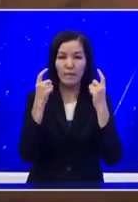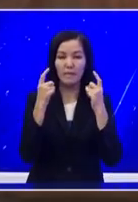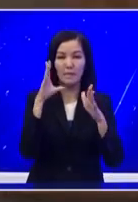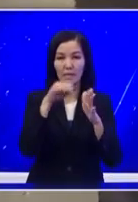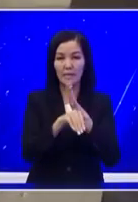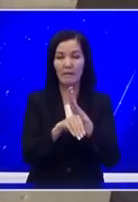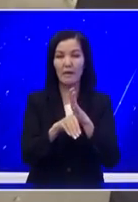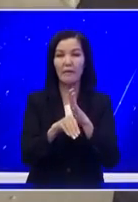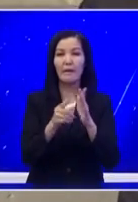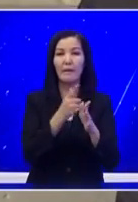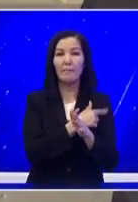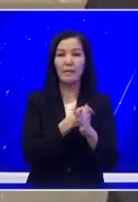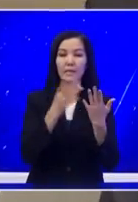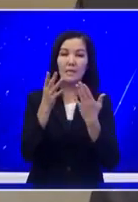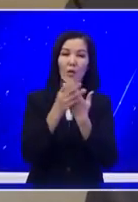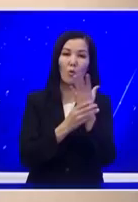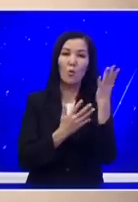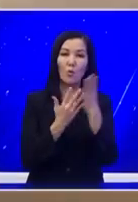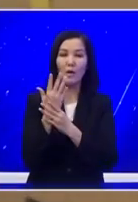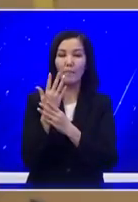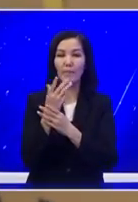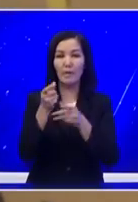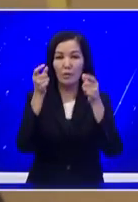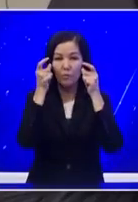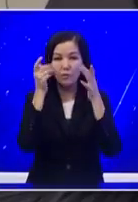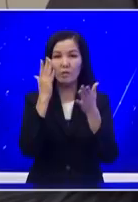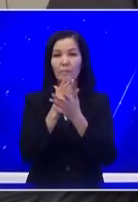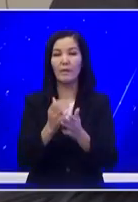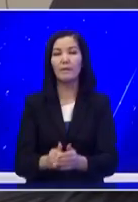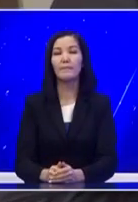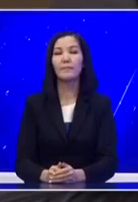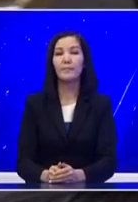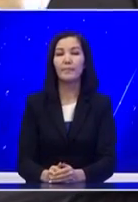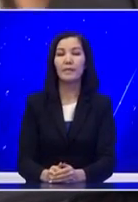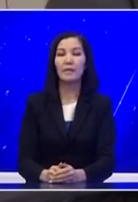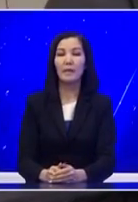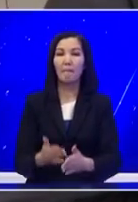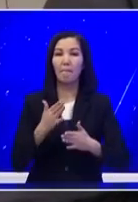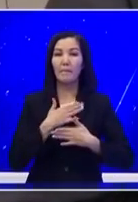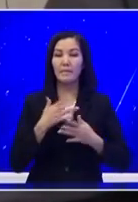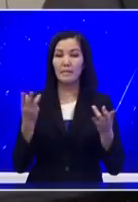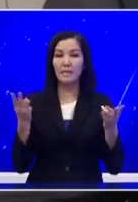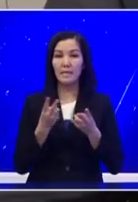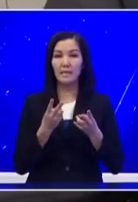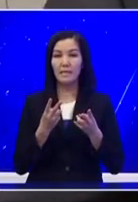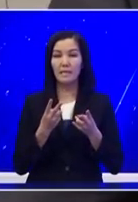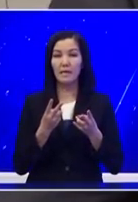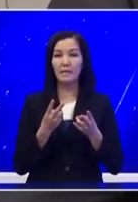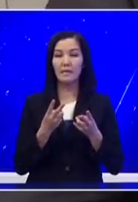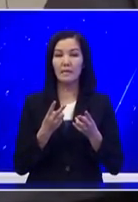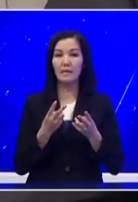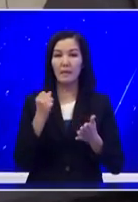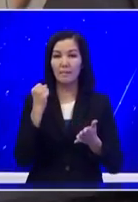салынған. Медициналық қолғап пен арнайы көзілдірік те бар. Біз тиісті жаңағы өшірілмейтін печатты